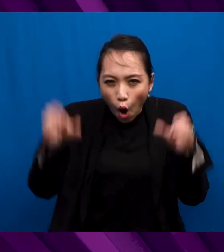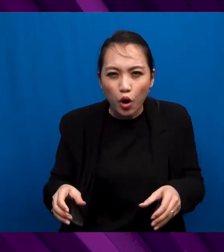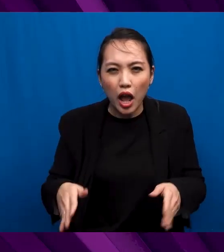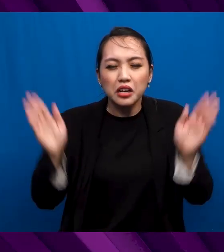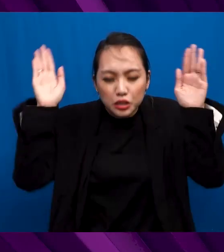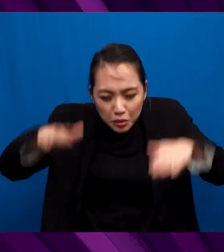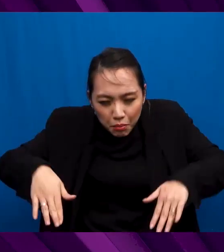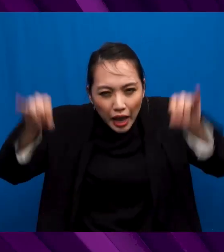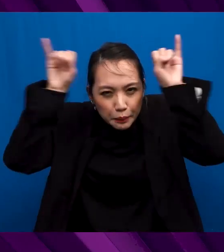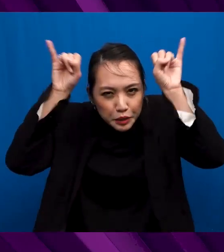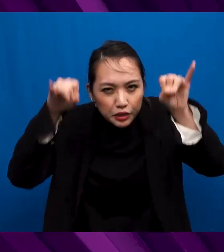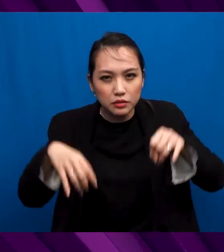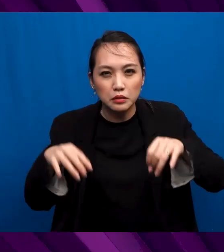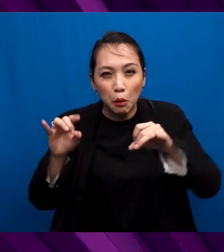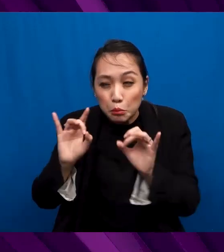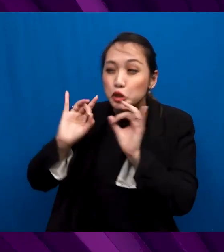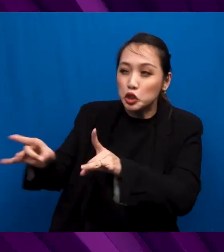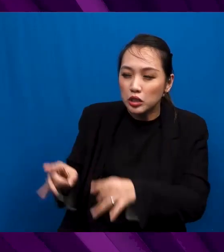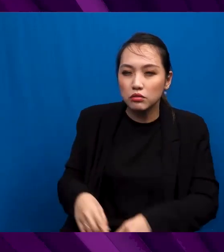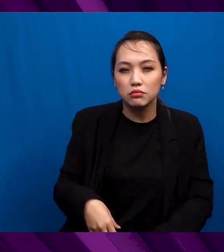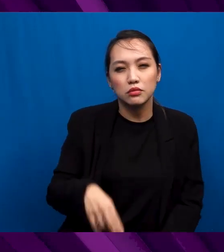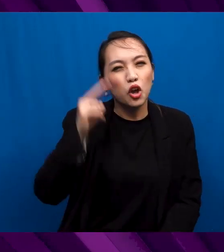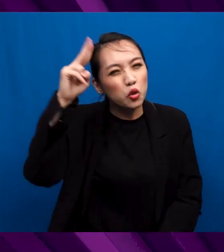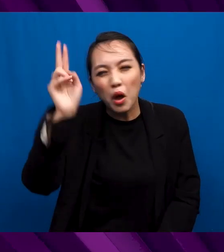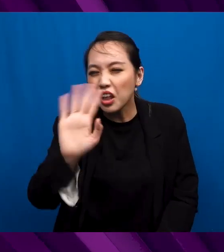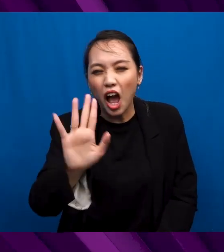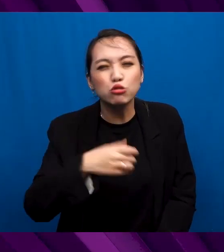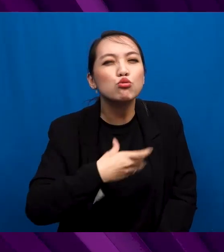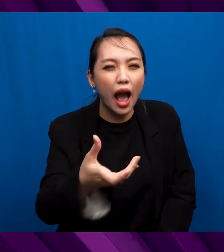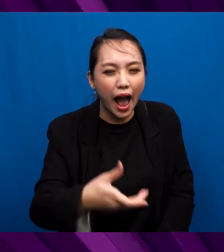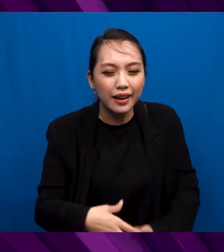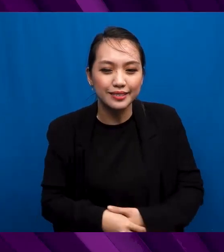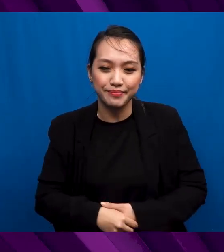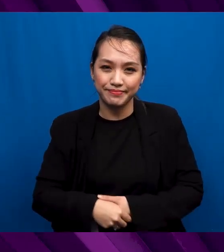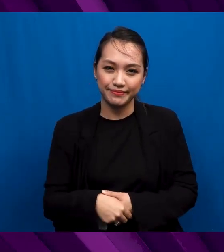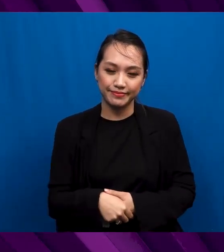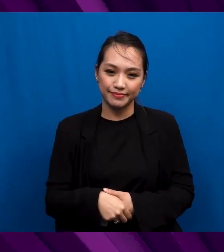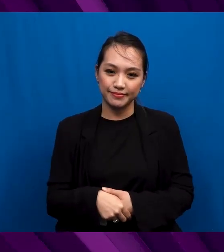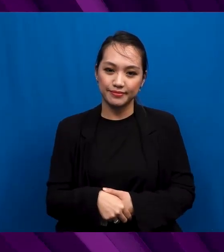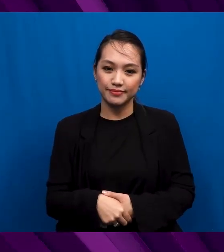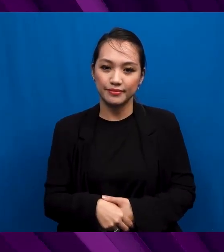ini. Apapun terjadi di hidupmu, jangan jual Tuhanmu. Ya, kita percaya